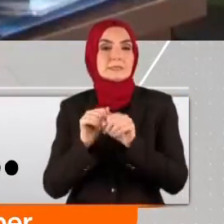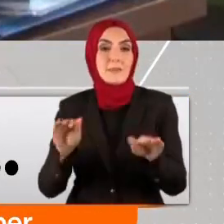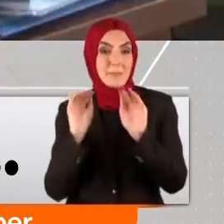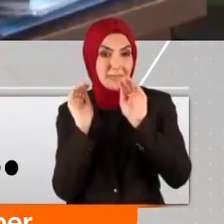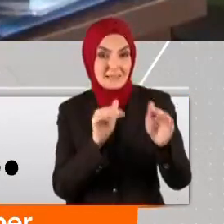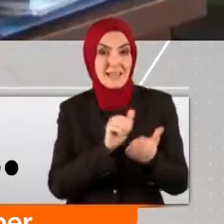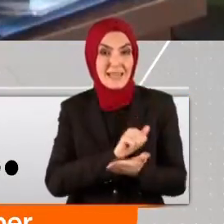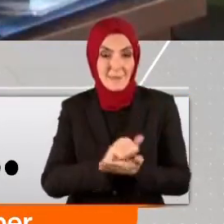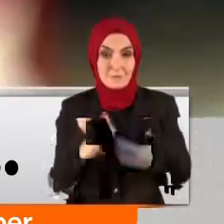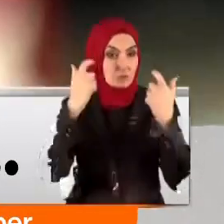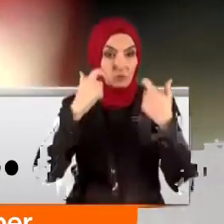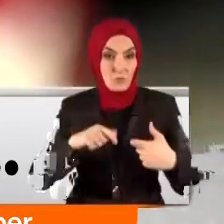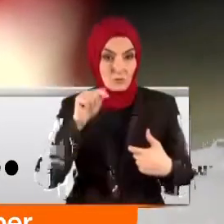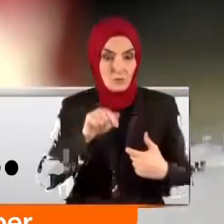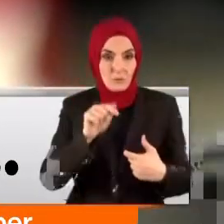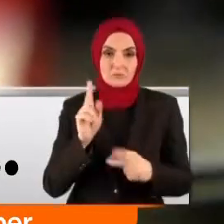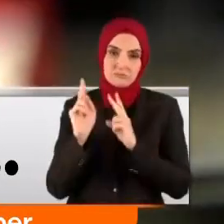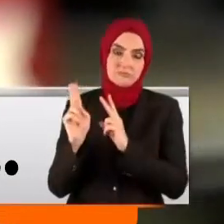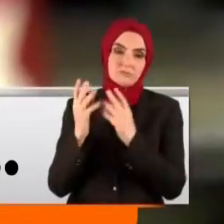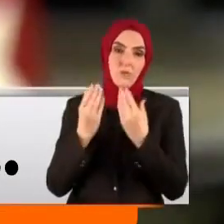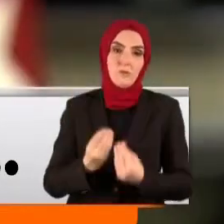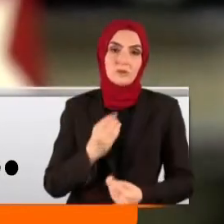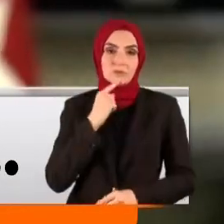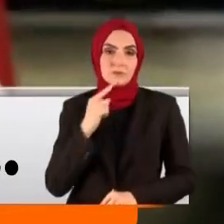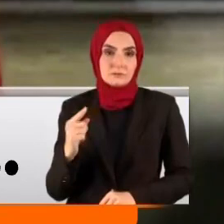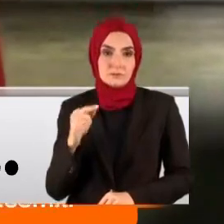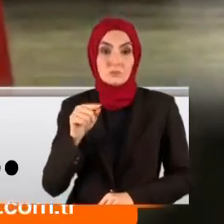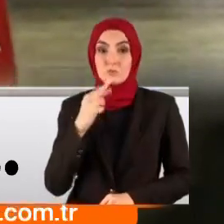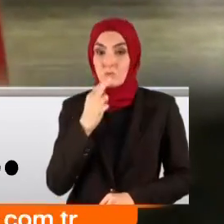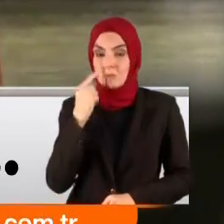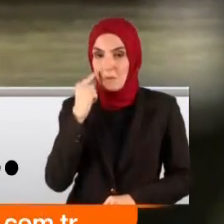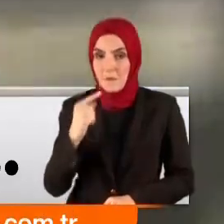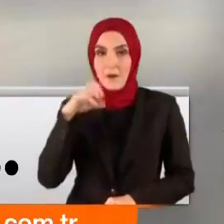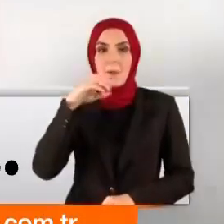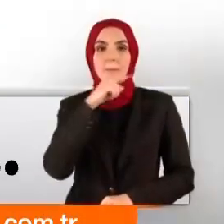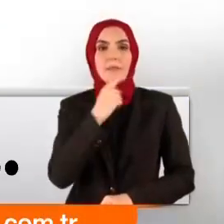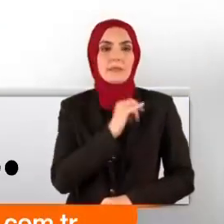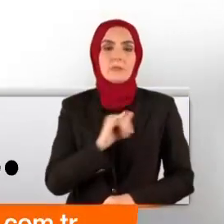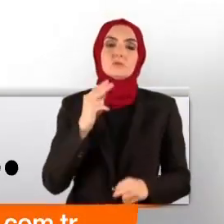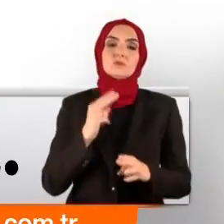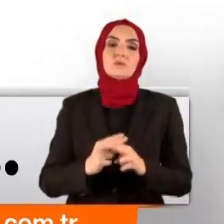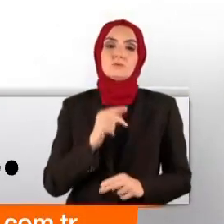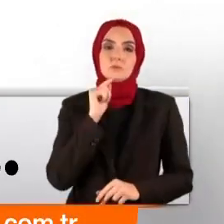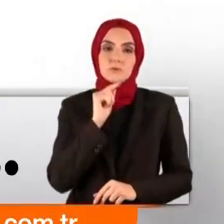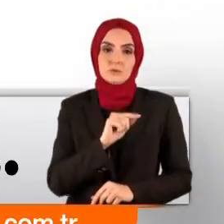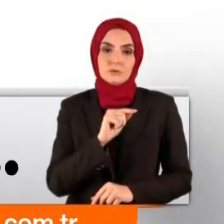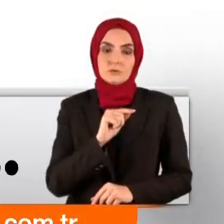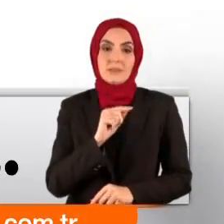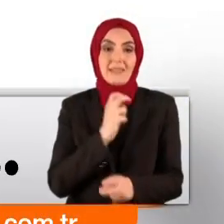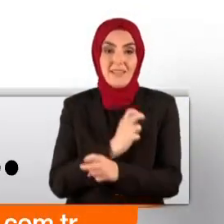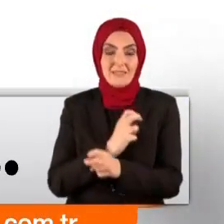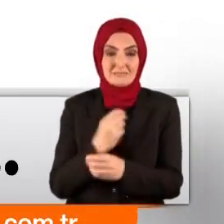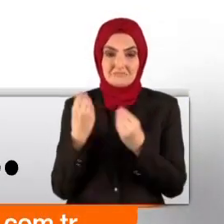ait olmaya başlayacaktır. Bu sözlere AK Partililerin tepkisi gecikmedi. Ömer Çelik, tehditlerle kamu düzenine etki